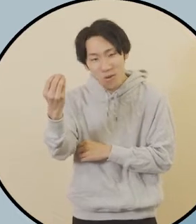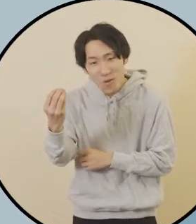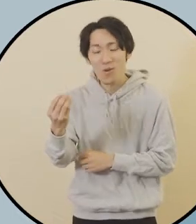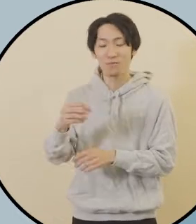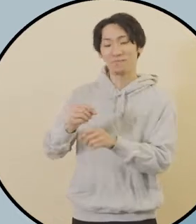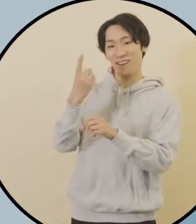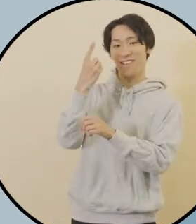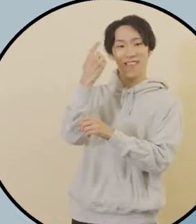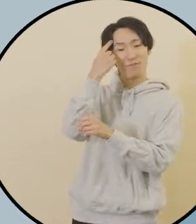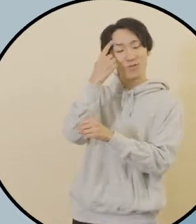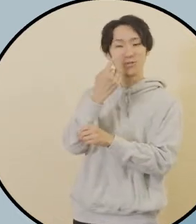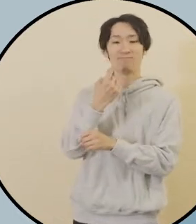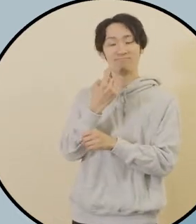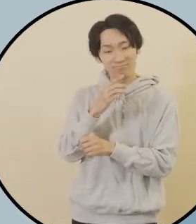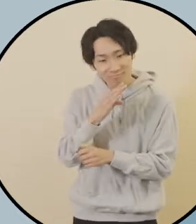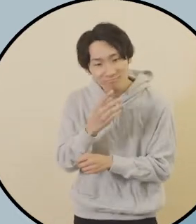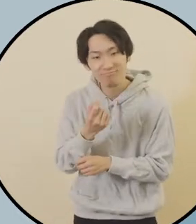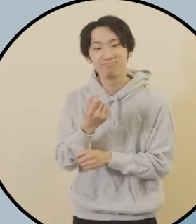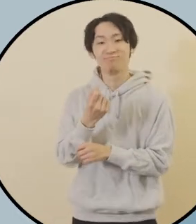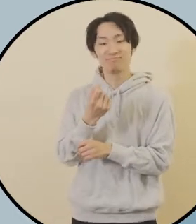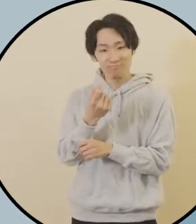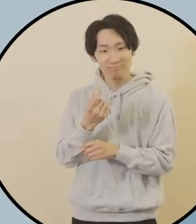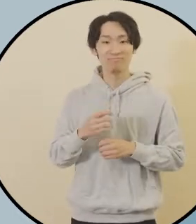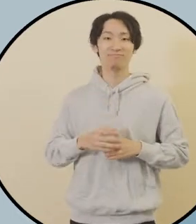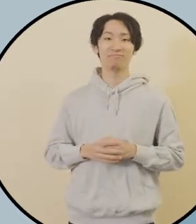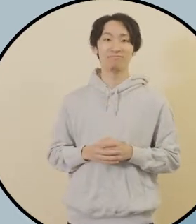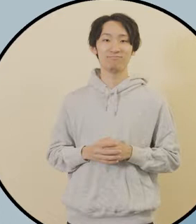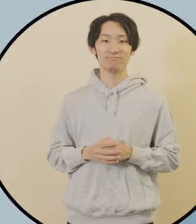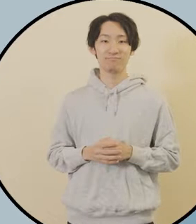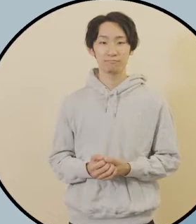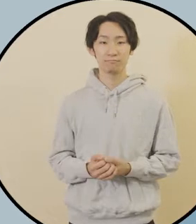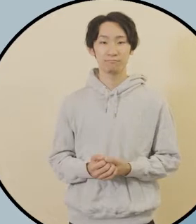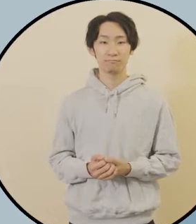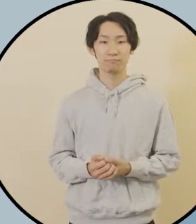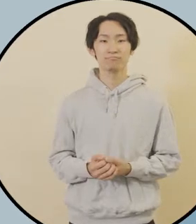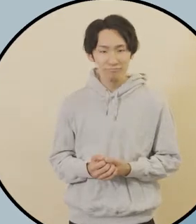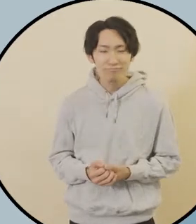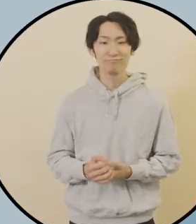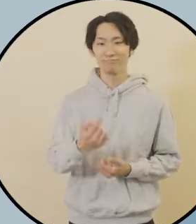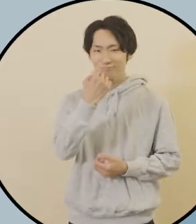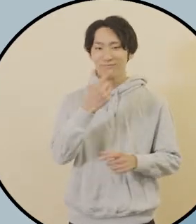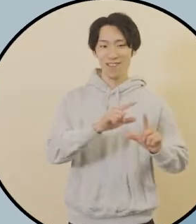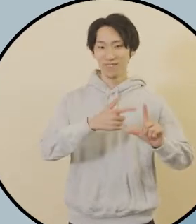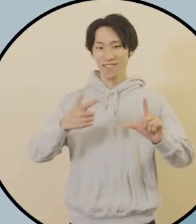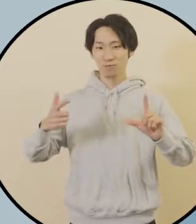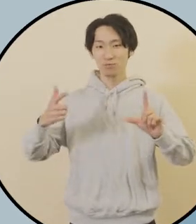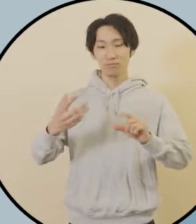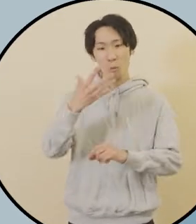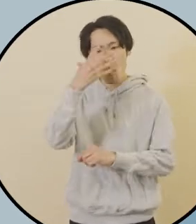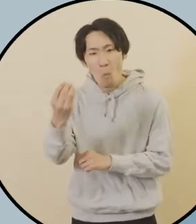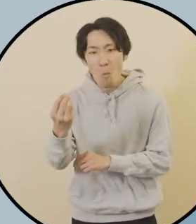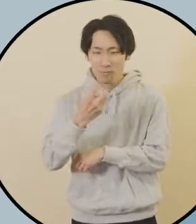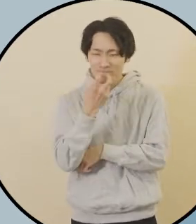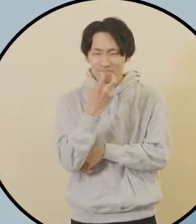一番最初のきっかけになりますで越冬大間それで lgbt 中に興味を持って調べ